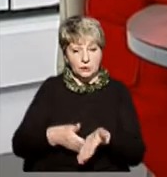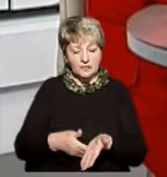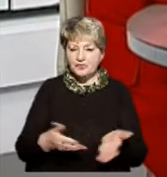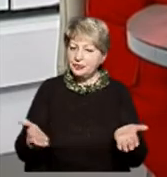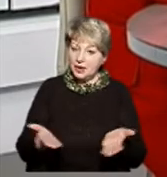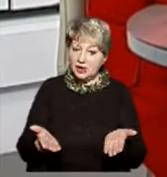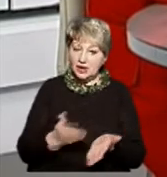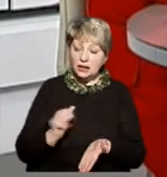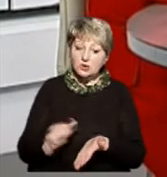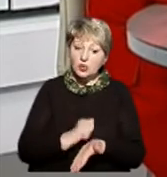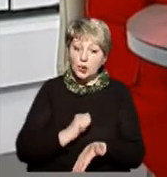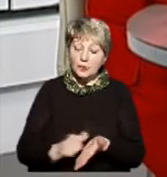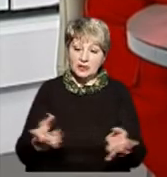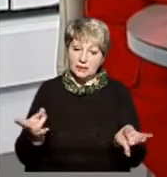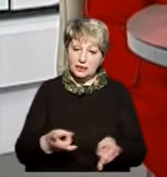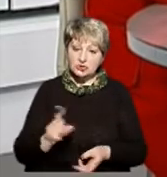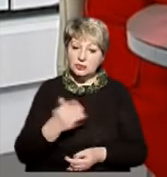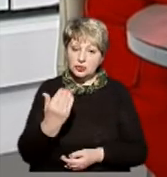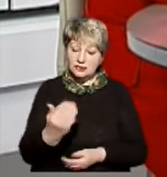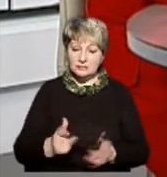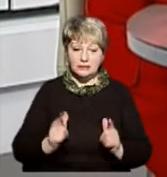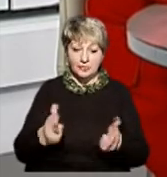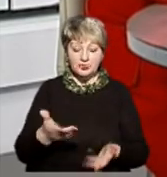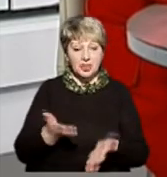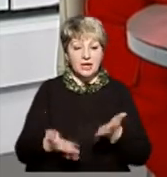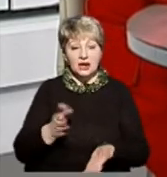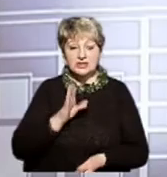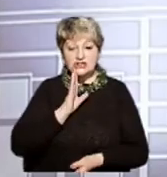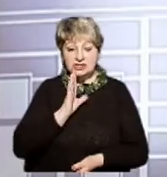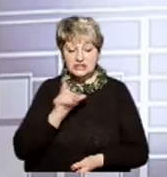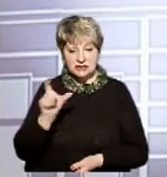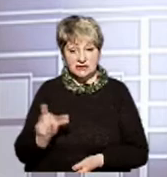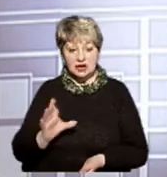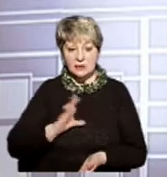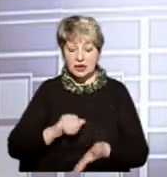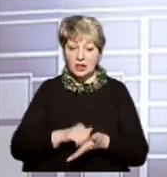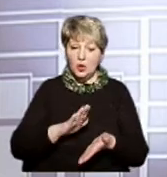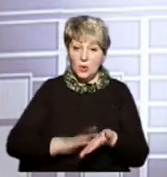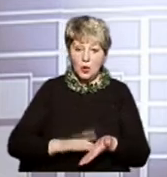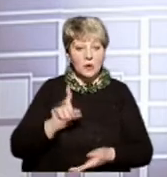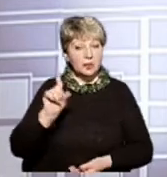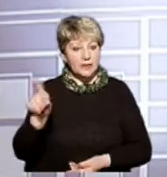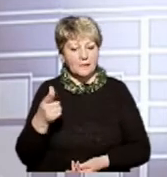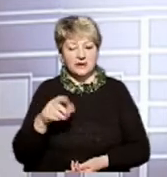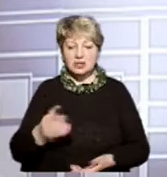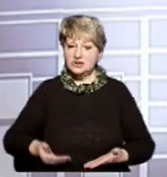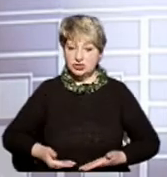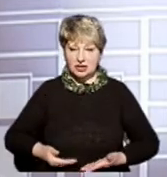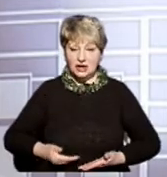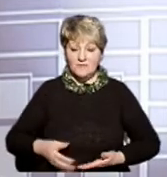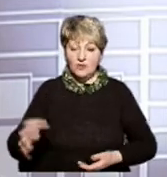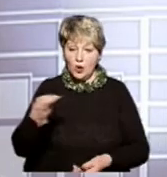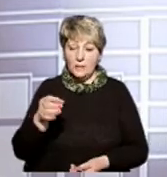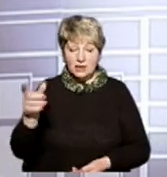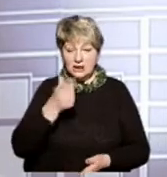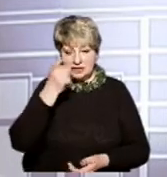документи потрібно, щоб до вас потрапити? Якщо жінка стояла на обліку там, де вона жила, в одній з областей, вона